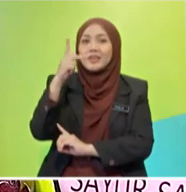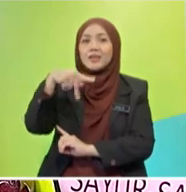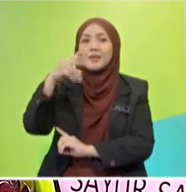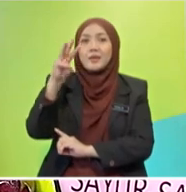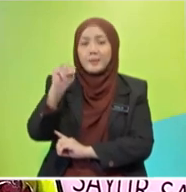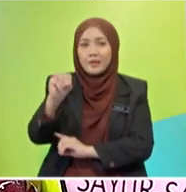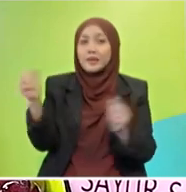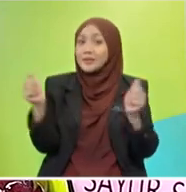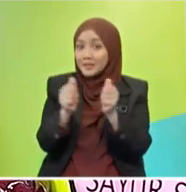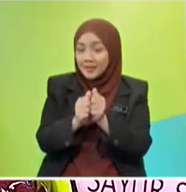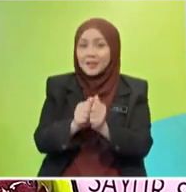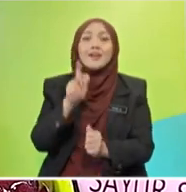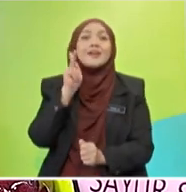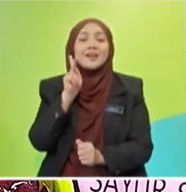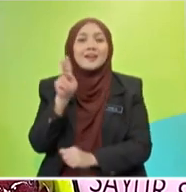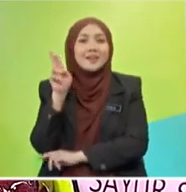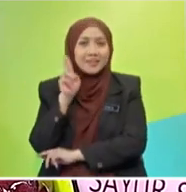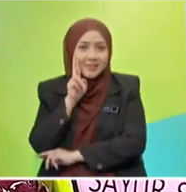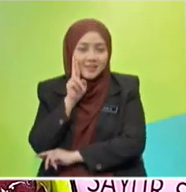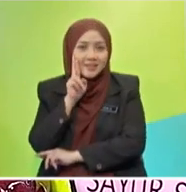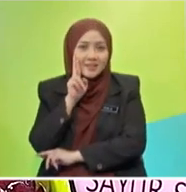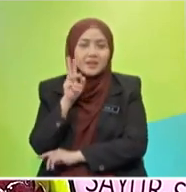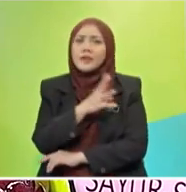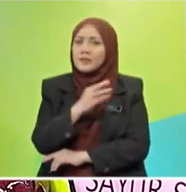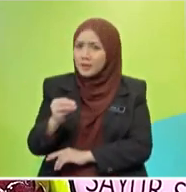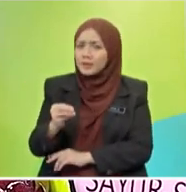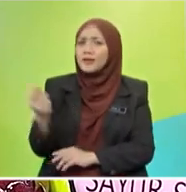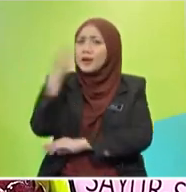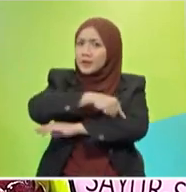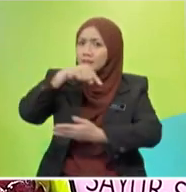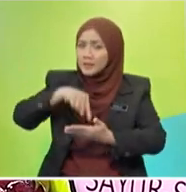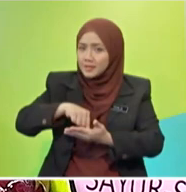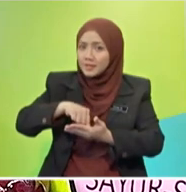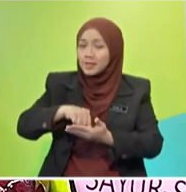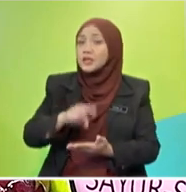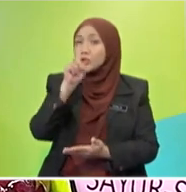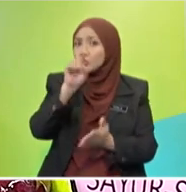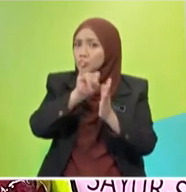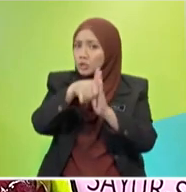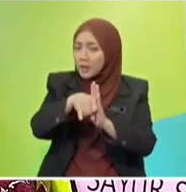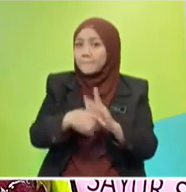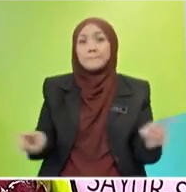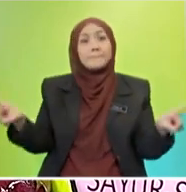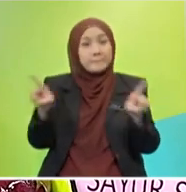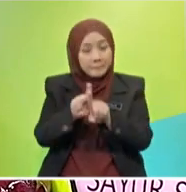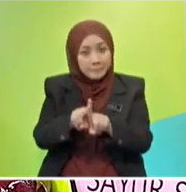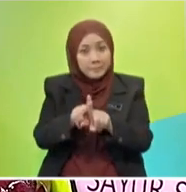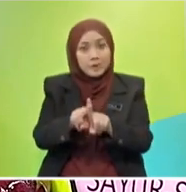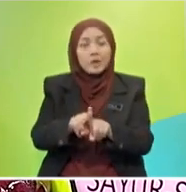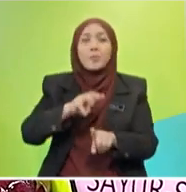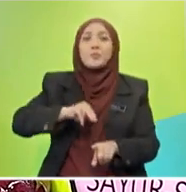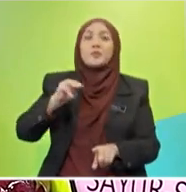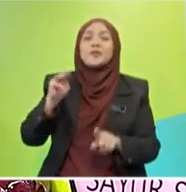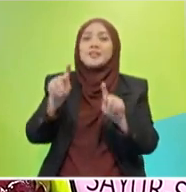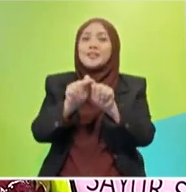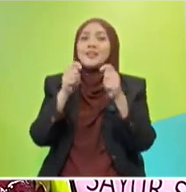Kasim dan pastinya untuk hari ini kita nak membutuhkan satu jam ini bersama dengan mudik tingkatan